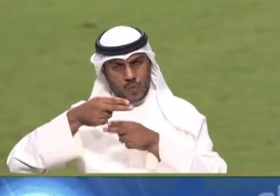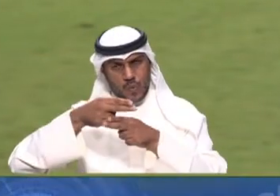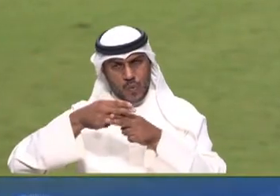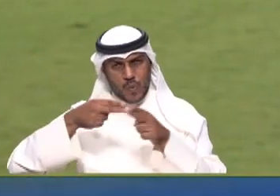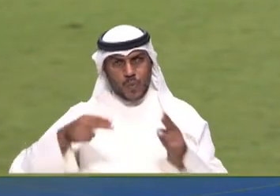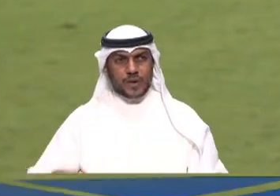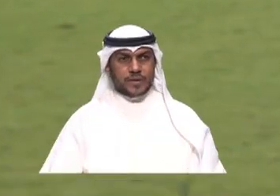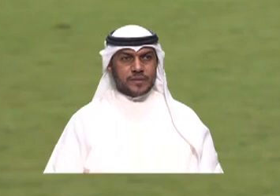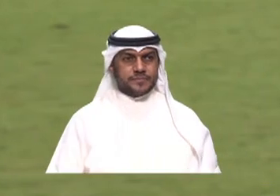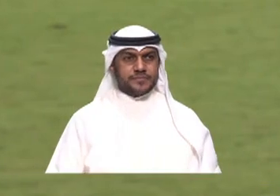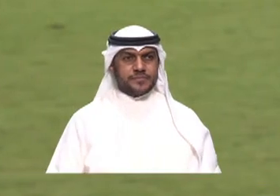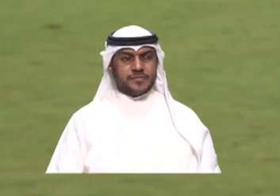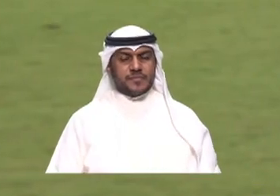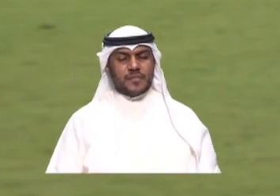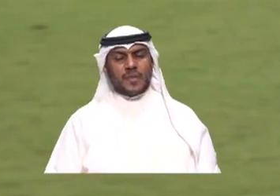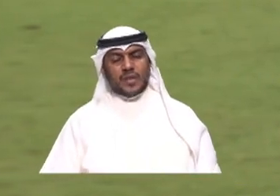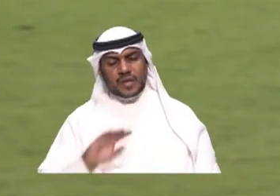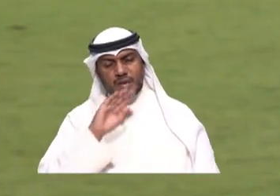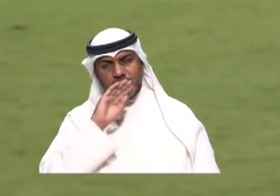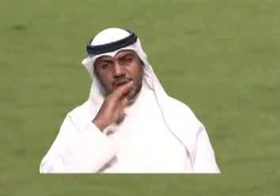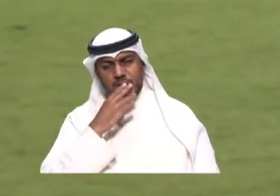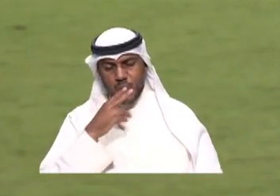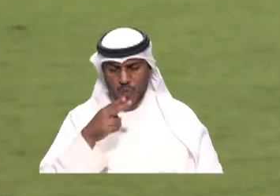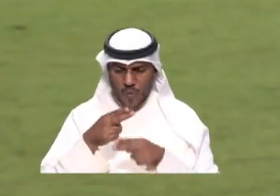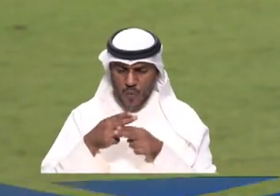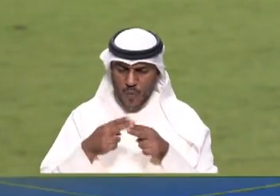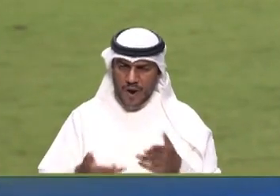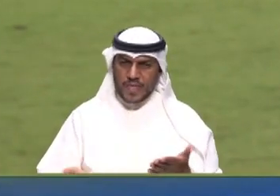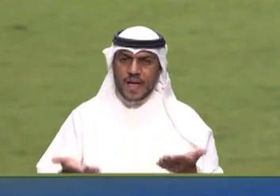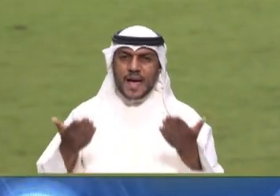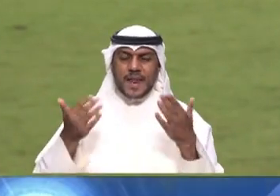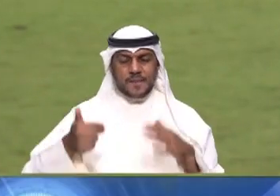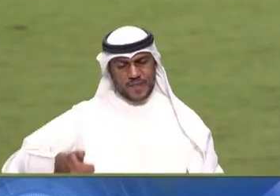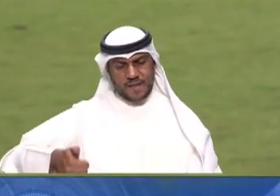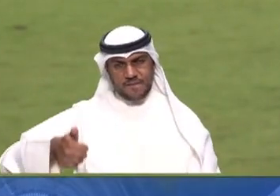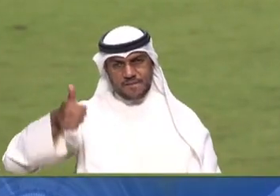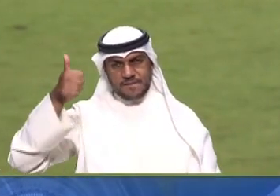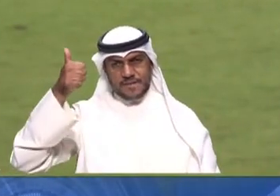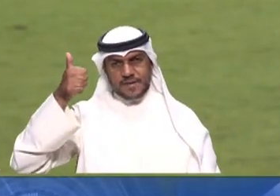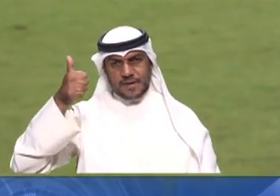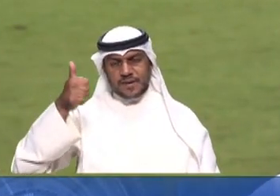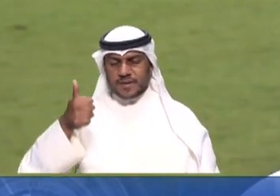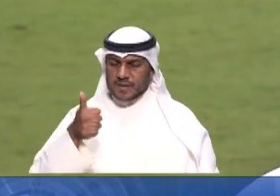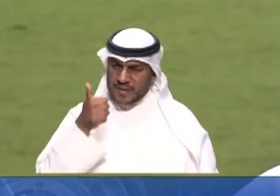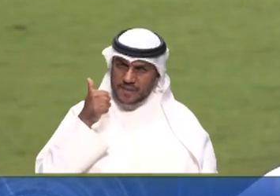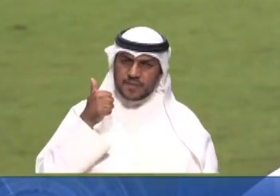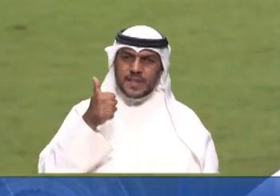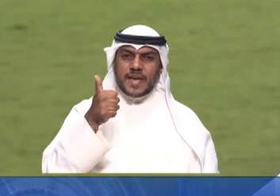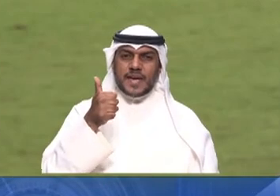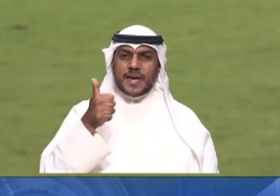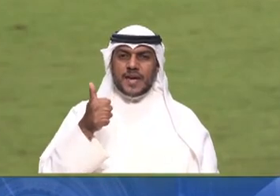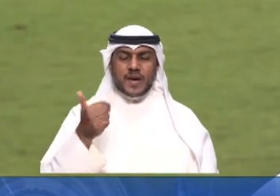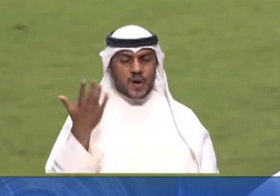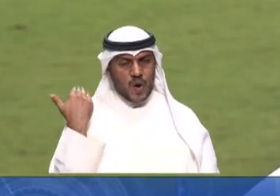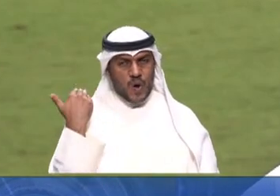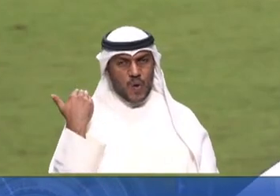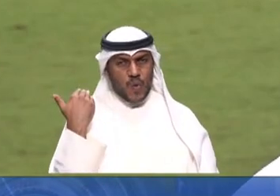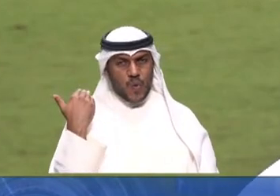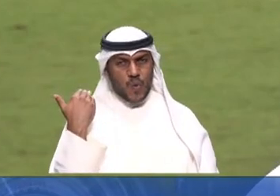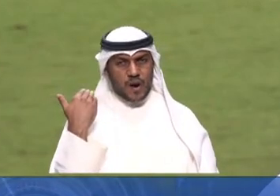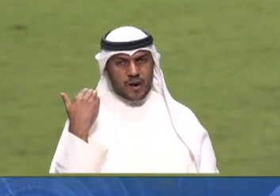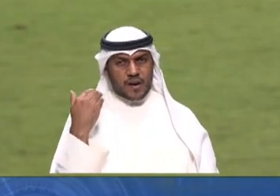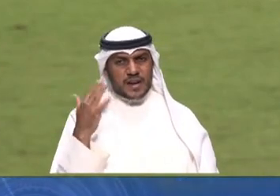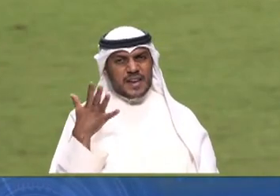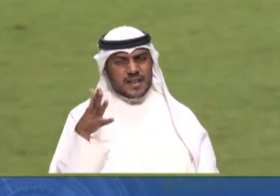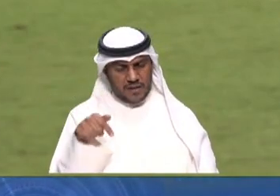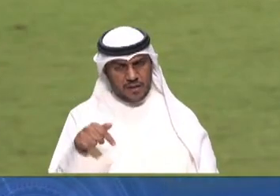لك هارد لك نادي النصر، لكن اليوم الحمد لله رب العالمين اللي يشفع لنا أن قدمنا مباراة جيدة، طبعا أفضل من المباراة الأولى مع الساحل.